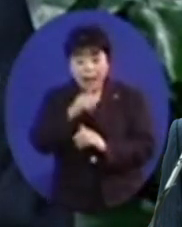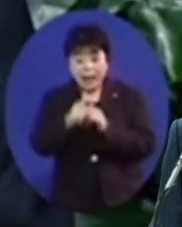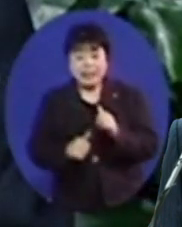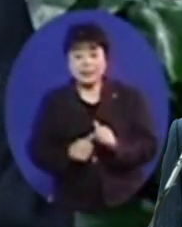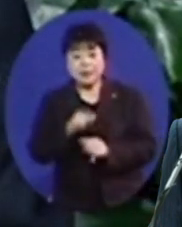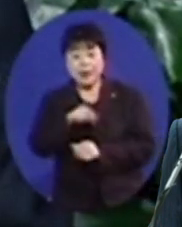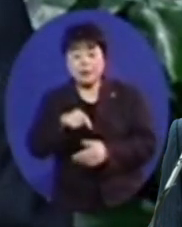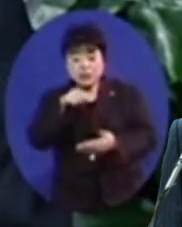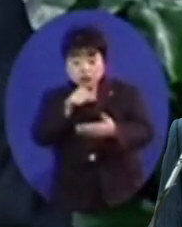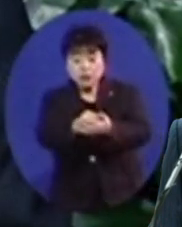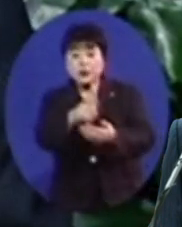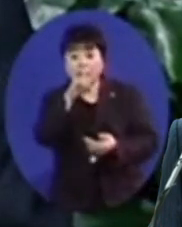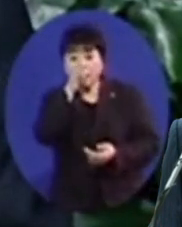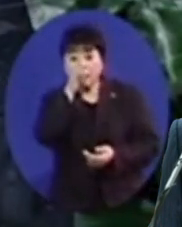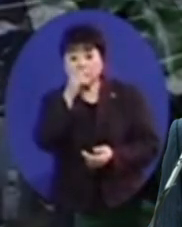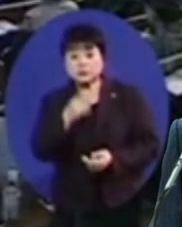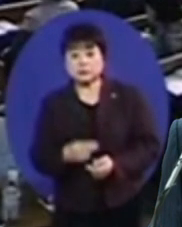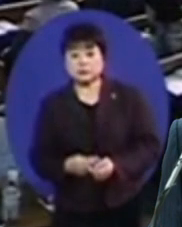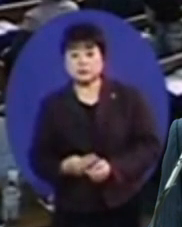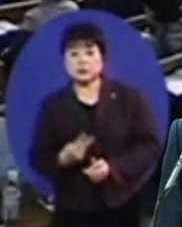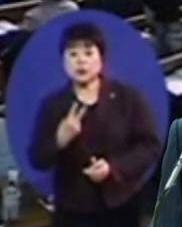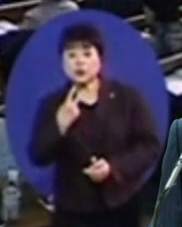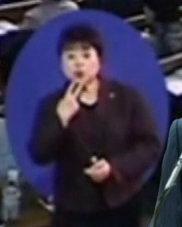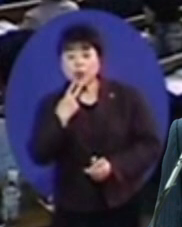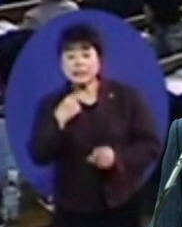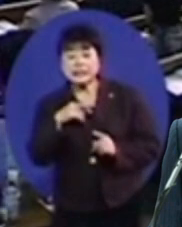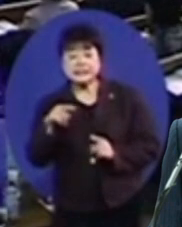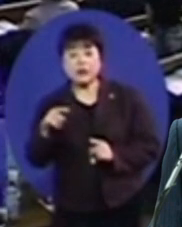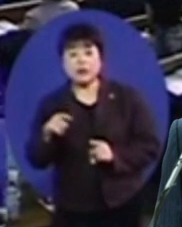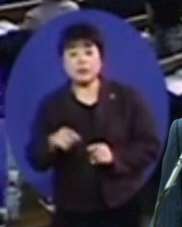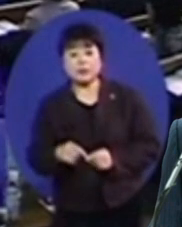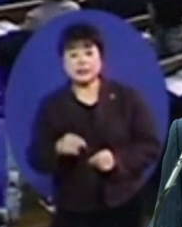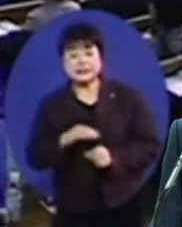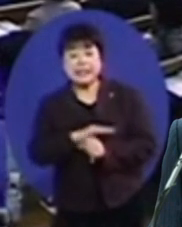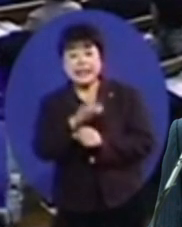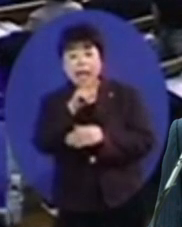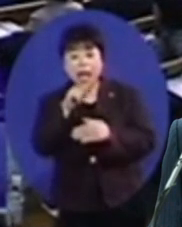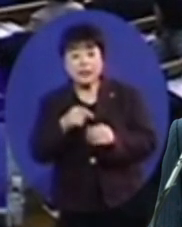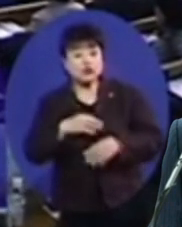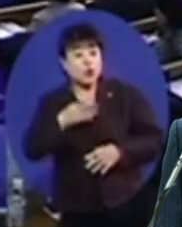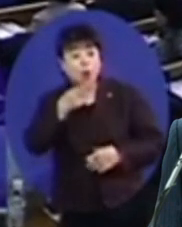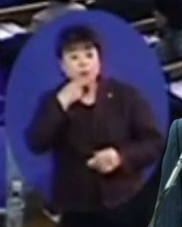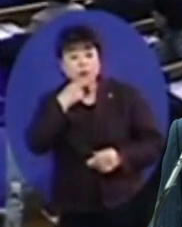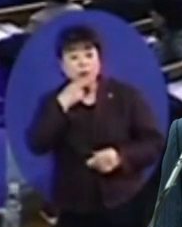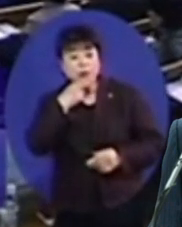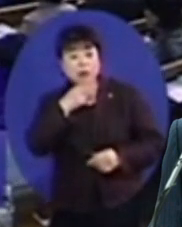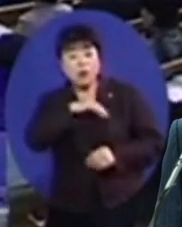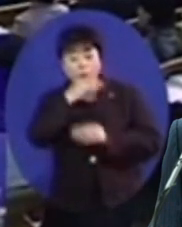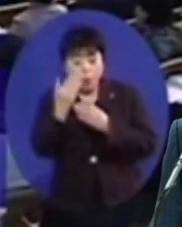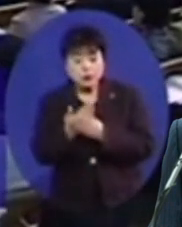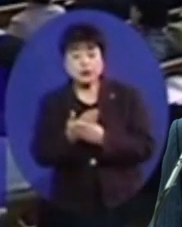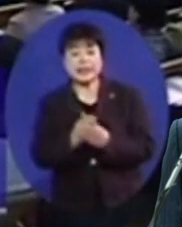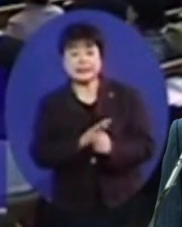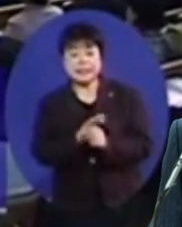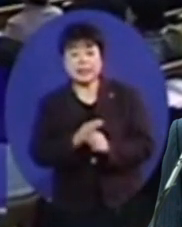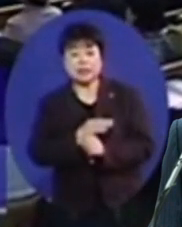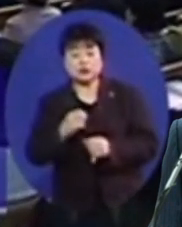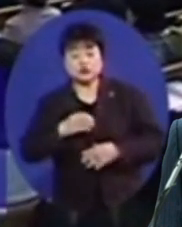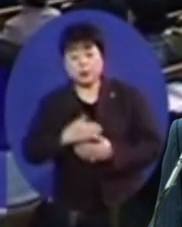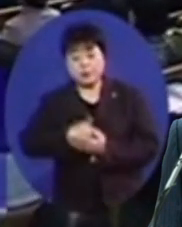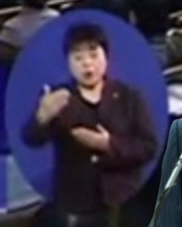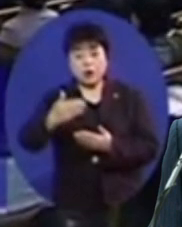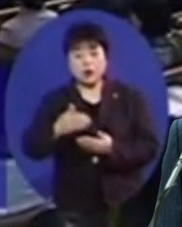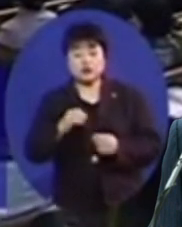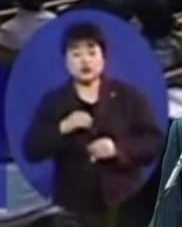점령하고 있었습니다. 요한 1서 4장 18절 보면 사랑 안에 두려움이 없고 온전한 사랑의 두려움을 내어 쫓나니 두려움에는 형벌이